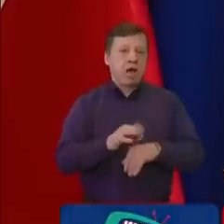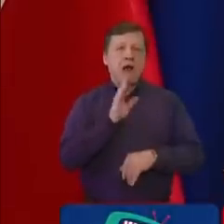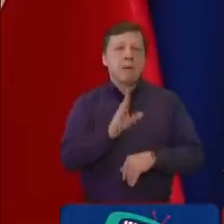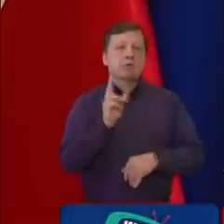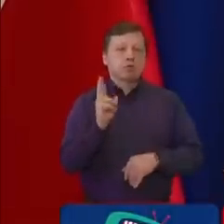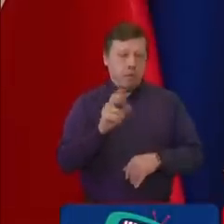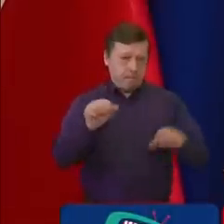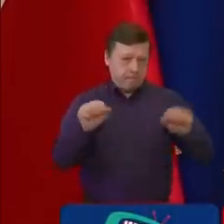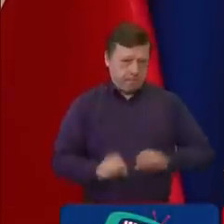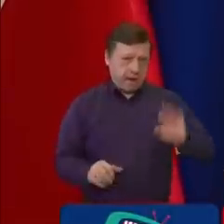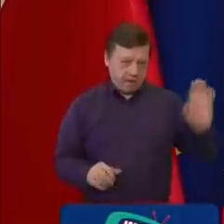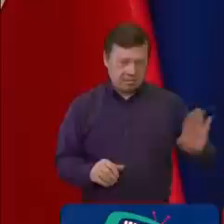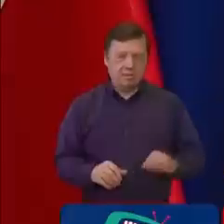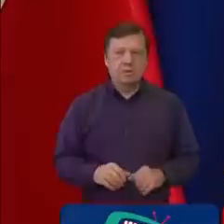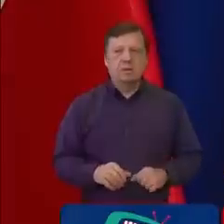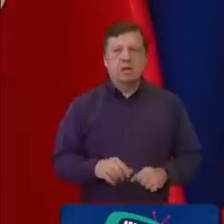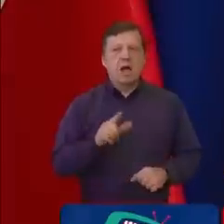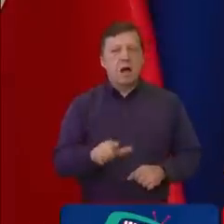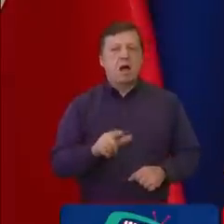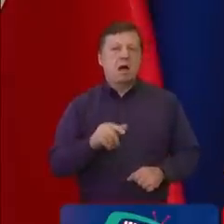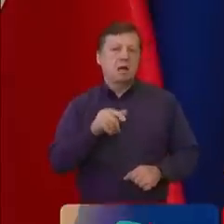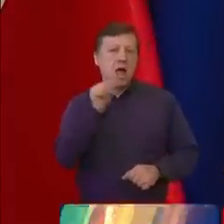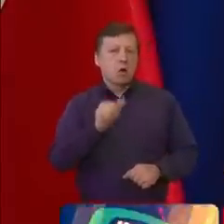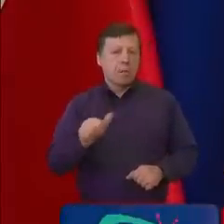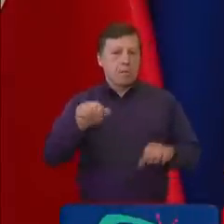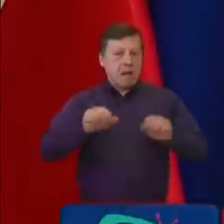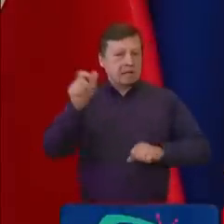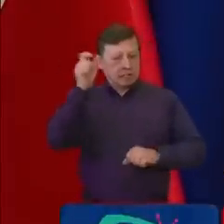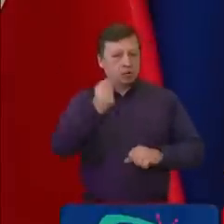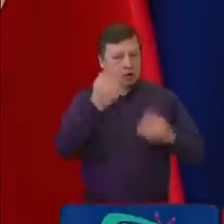tak jak w Europie Zachodniej, tak jak Europejski Bank Centralny, tak działamy my.